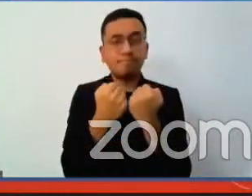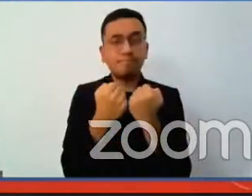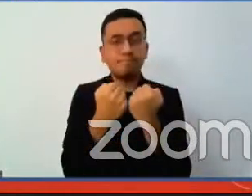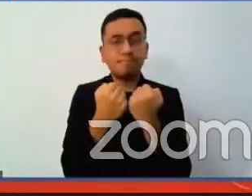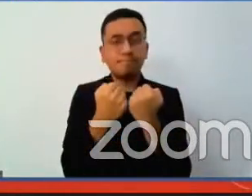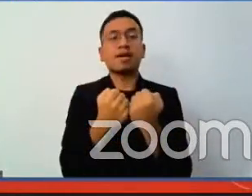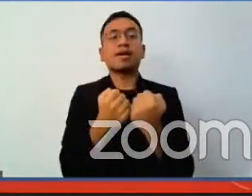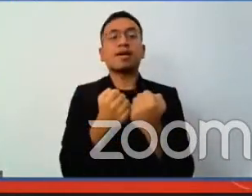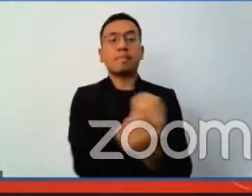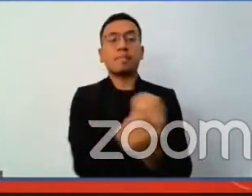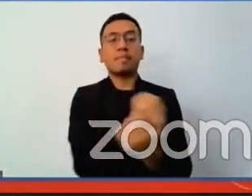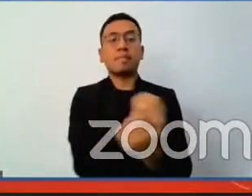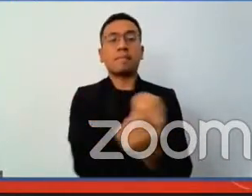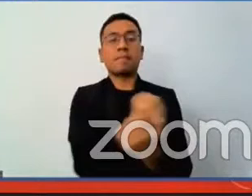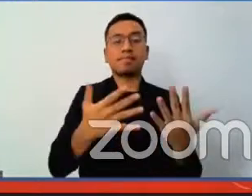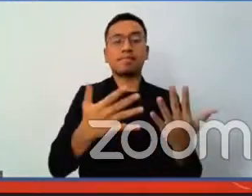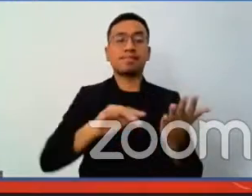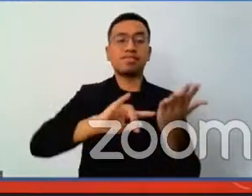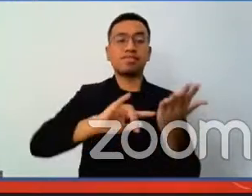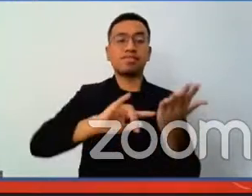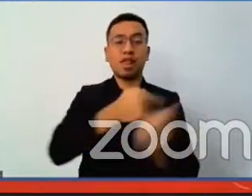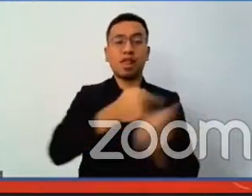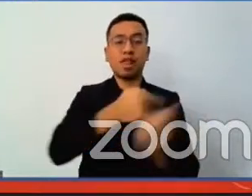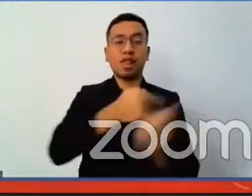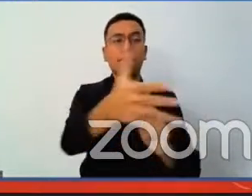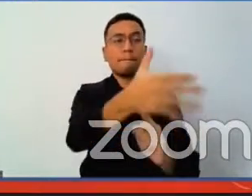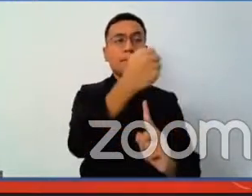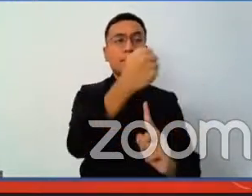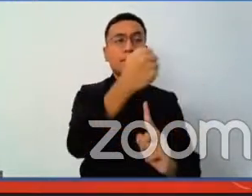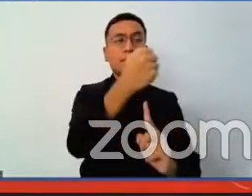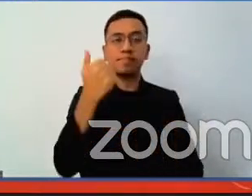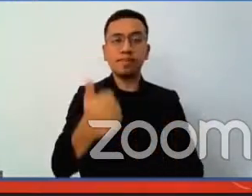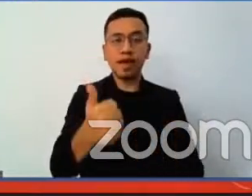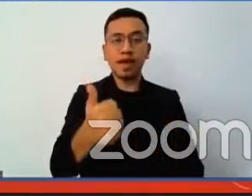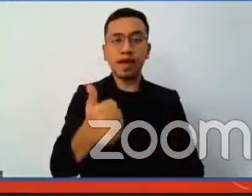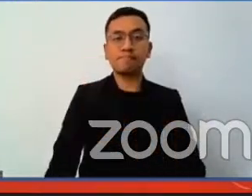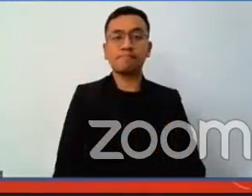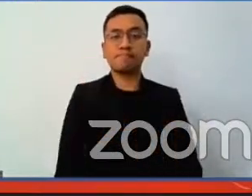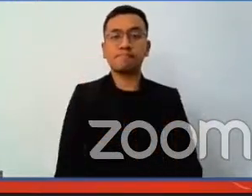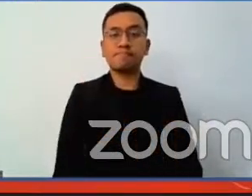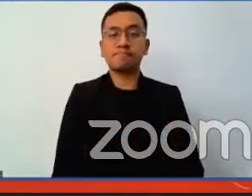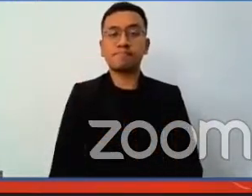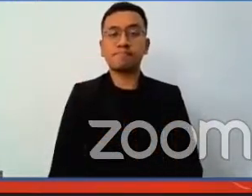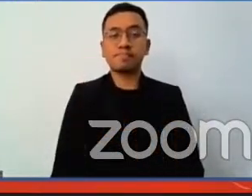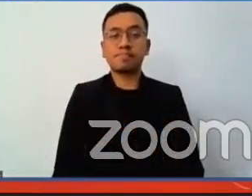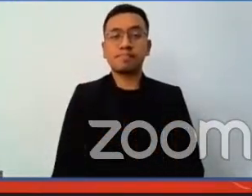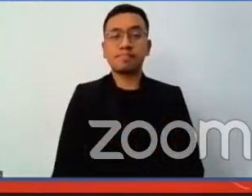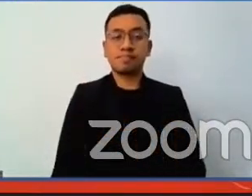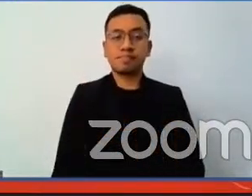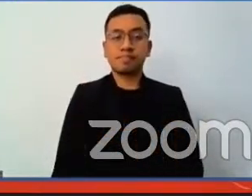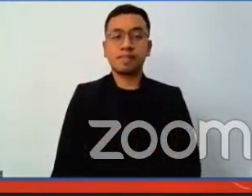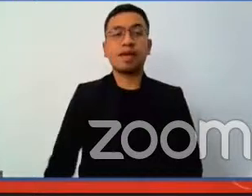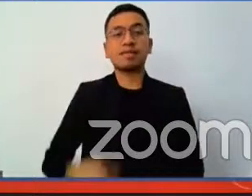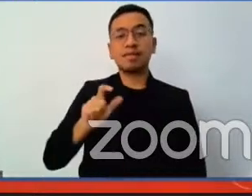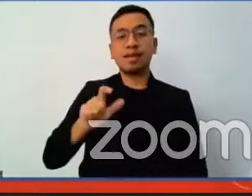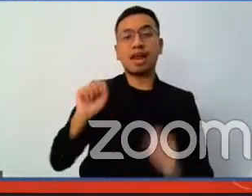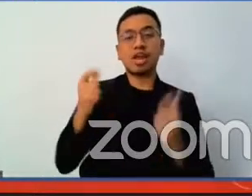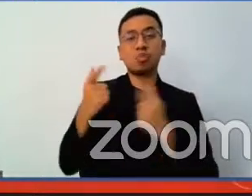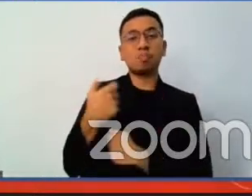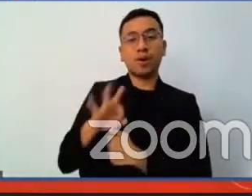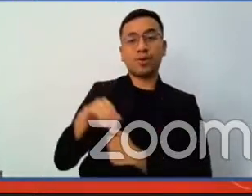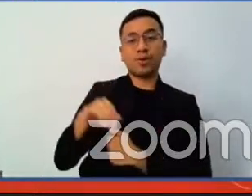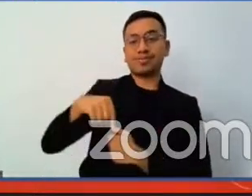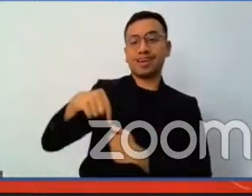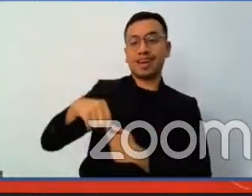terwujudnya masyarakat digital Indonesia. Keadaan normal yang baru, baik sekarang maupun pasca pandemi, akan mempercepat proses